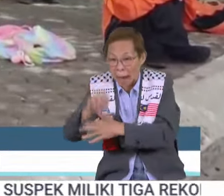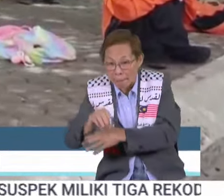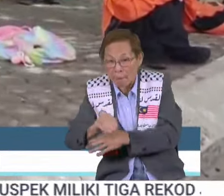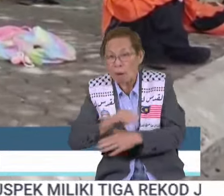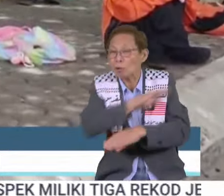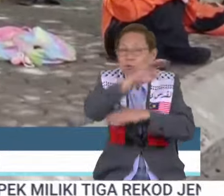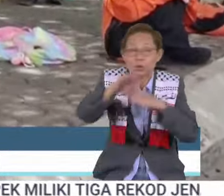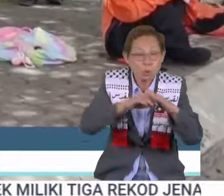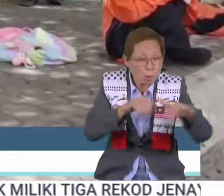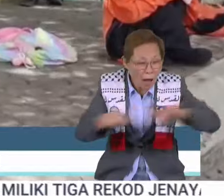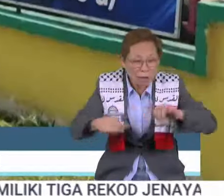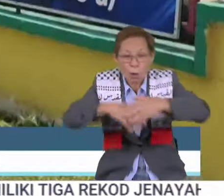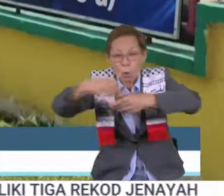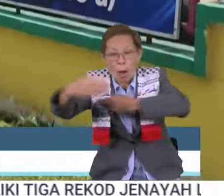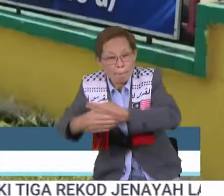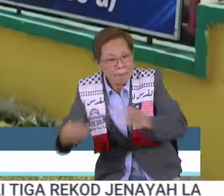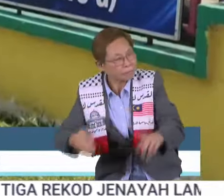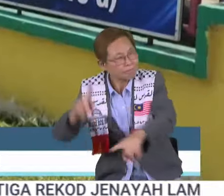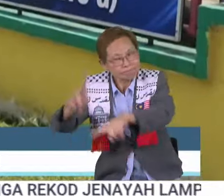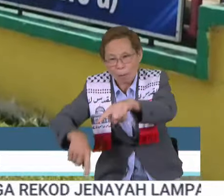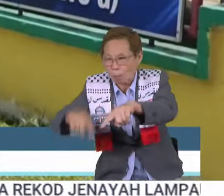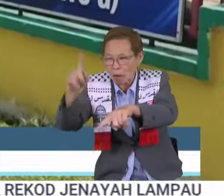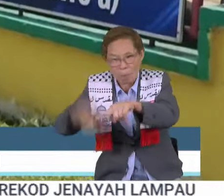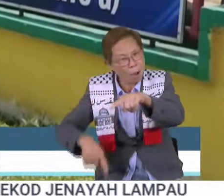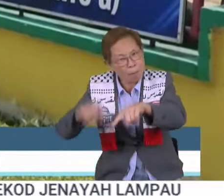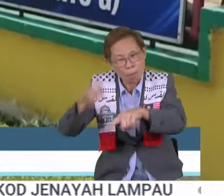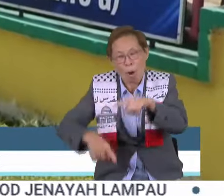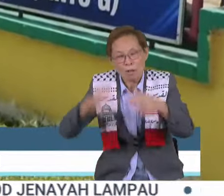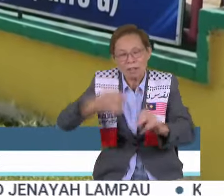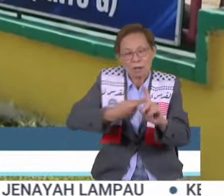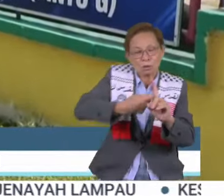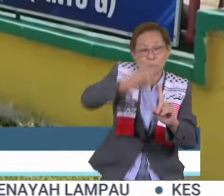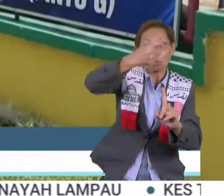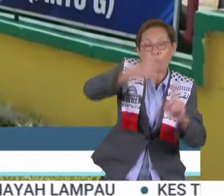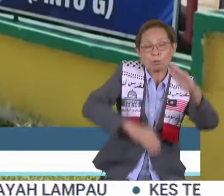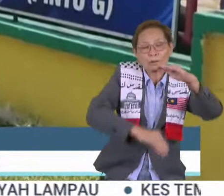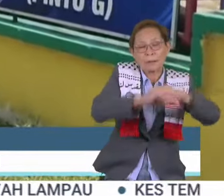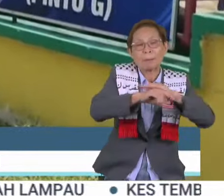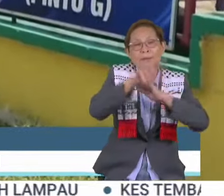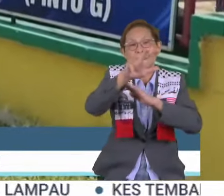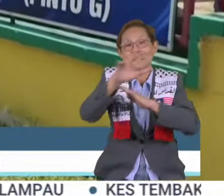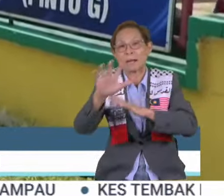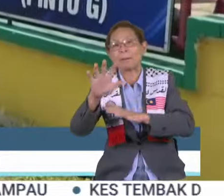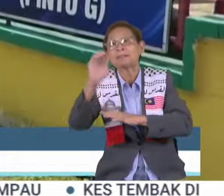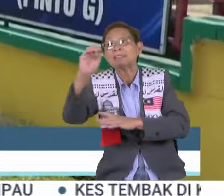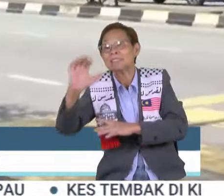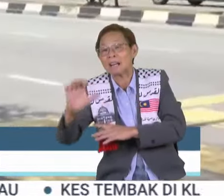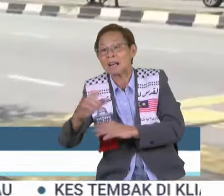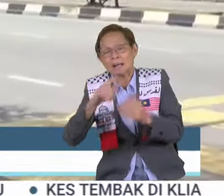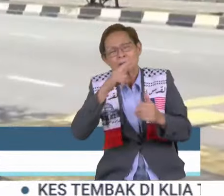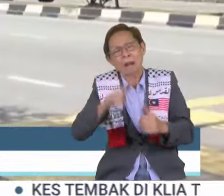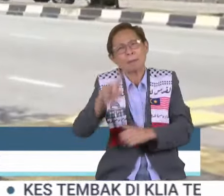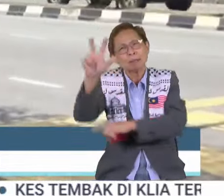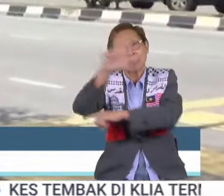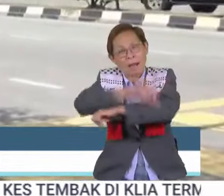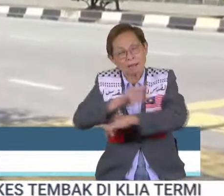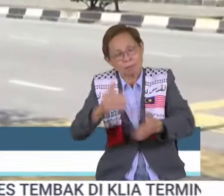aktiviti luar bilik darjah tidak boleh dijalankan sekiranya suhu mencapai 35 darjah Celsius selama 3